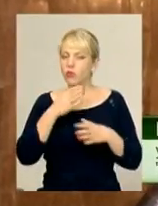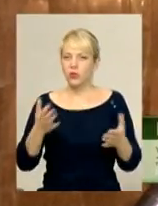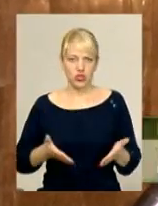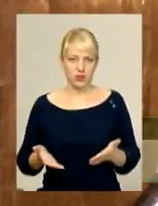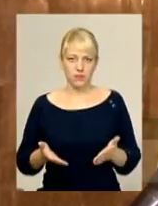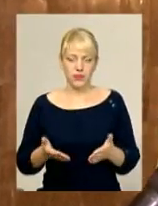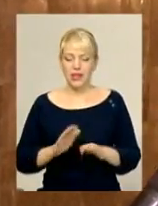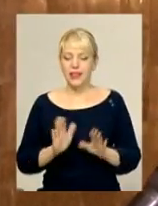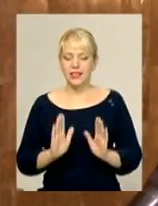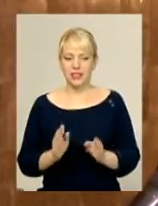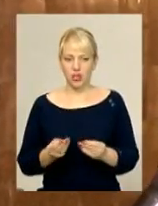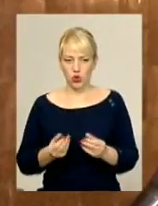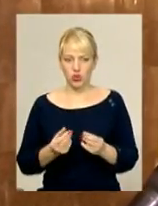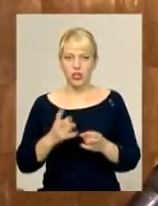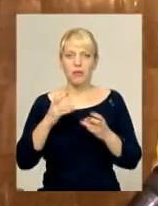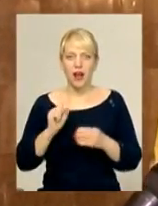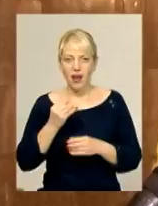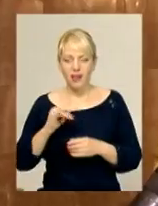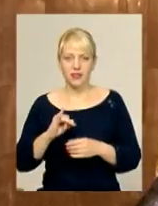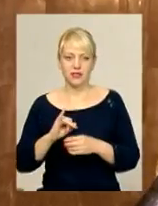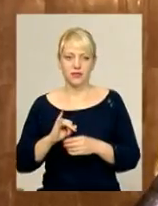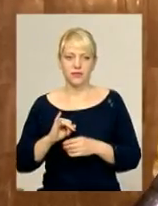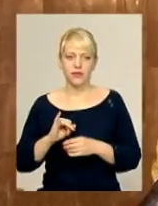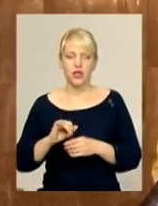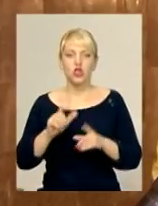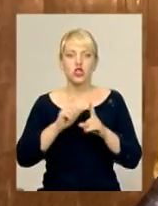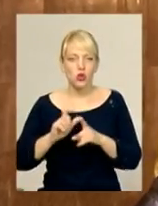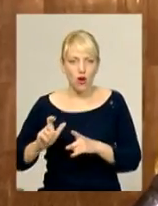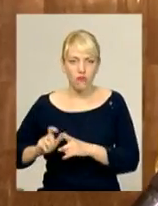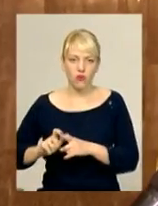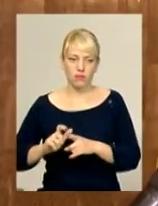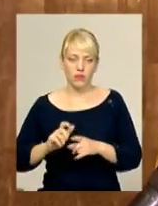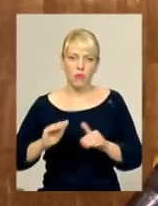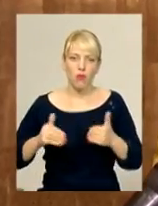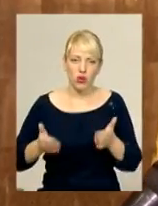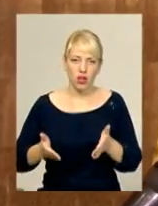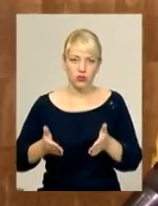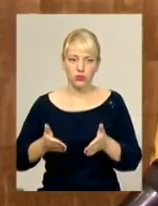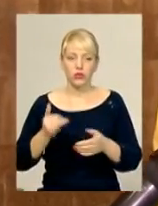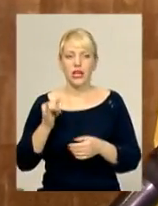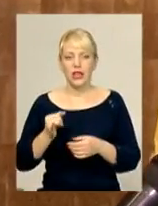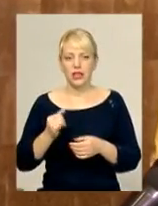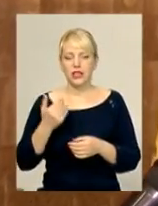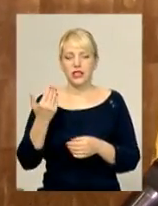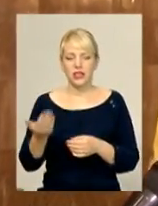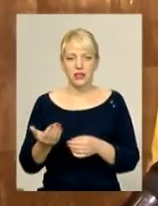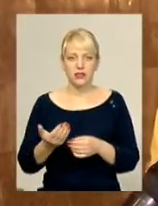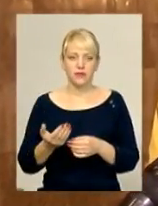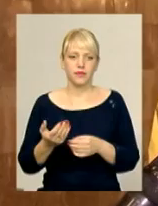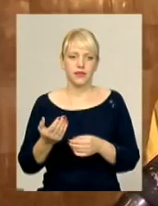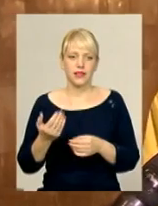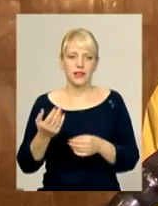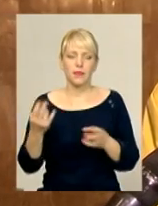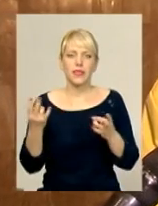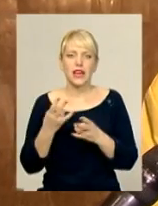не тільки грошима, але й словом, порадою, їх, по крайній мірі,